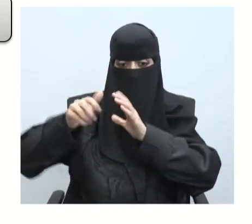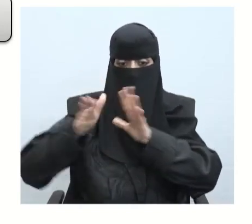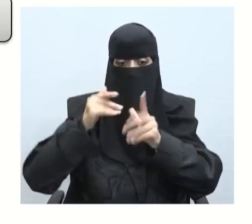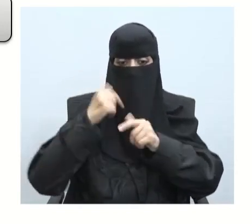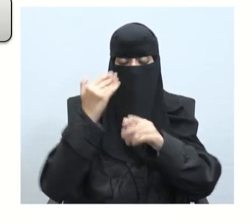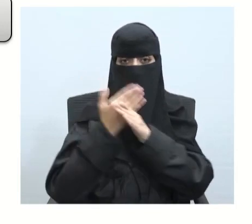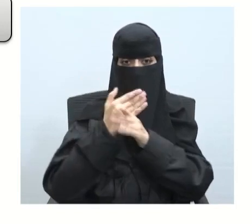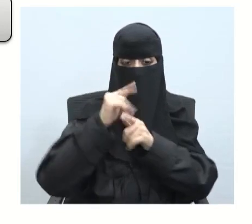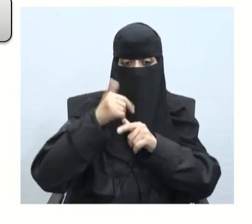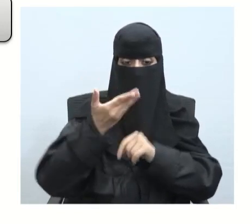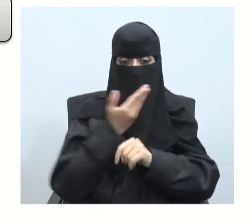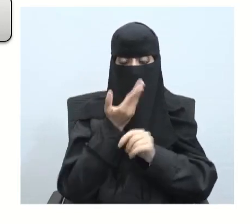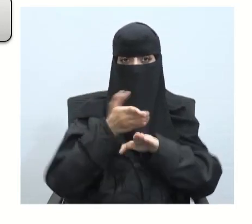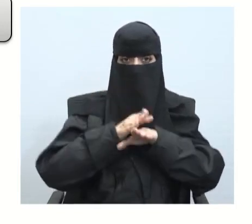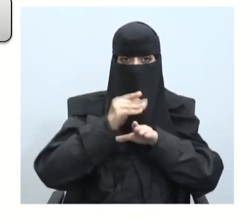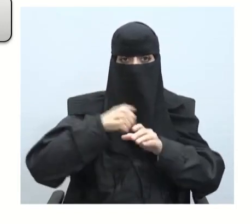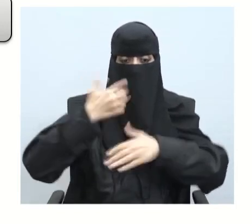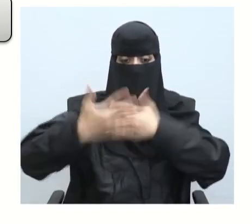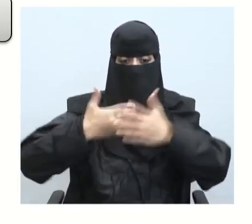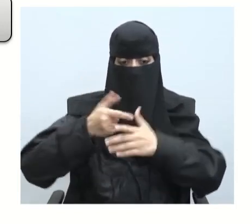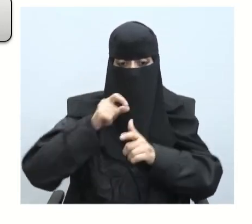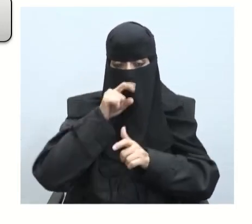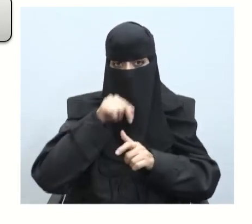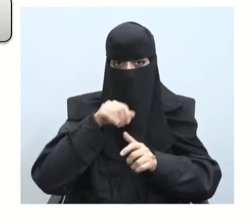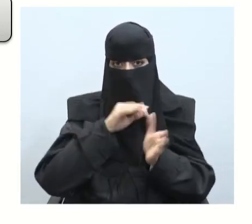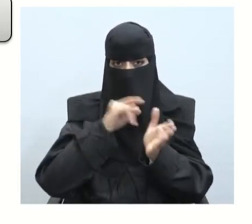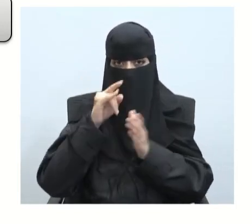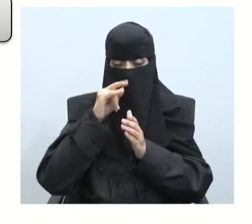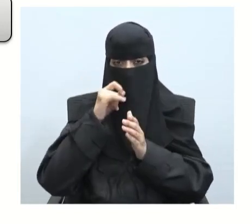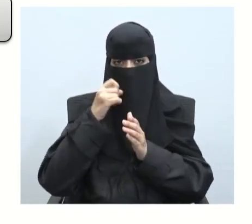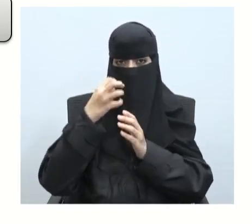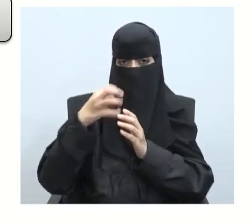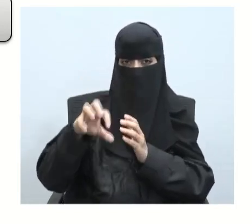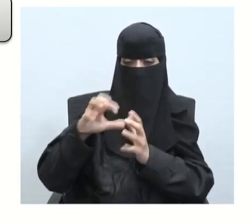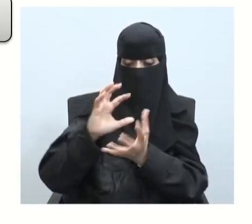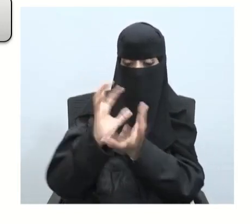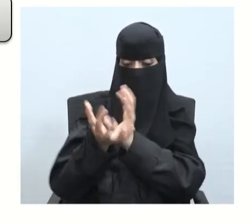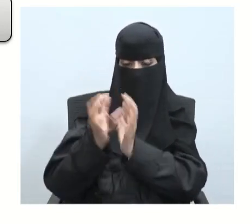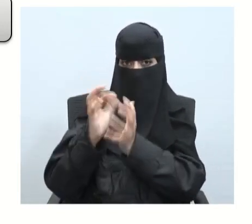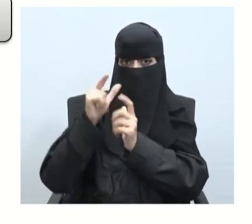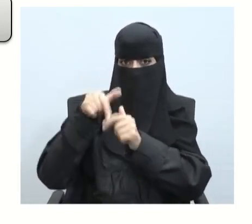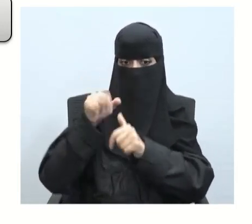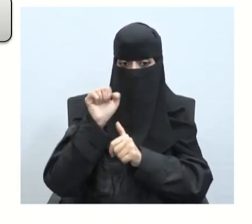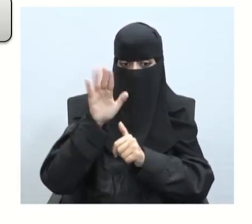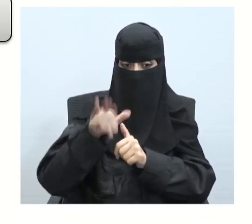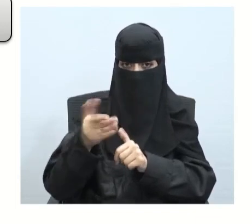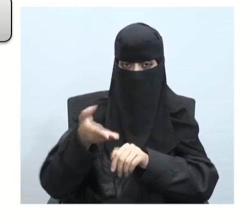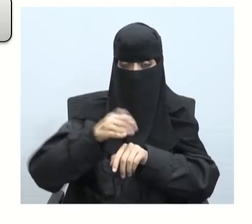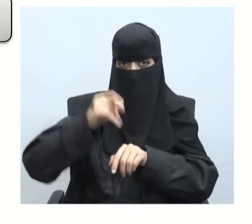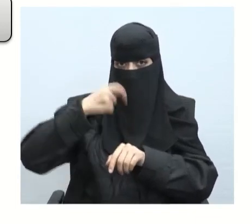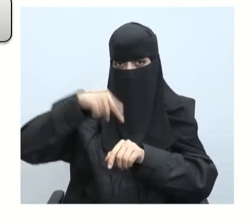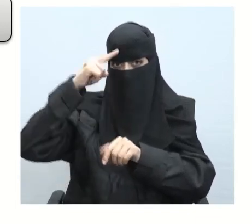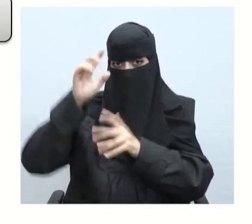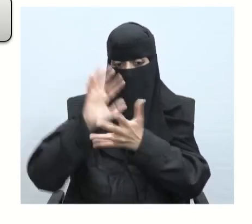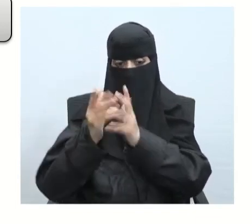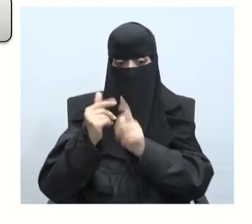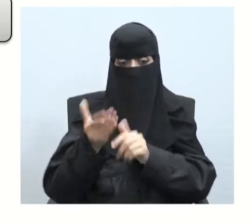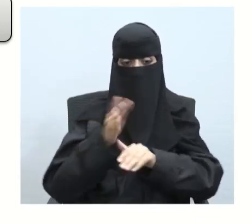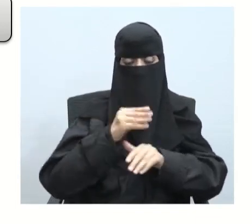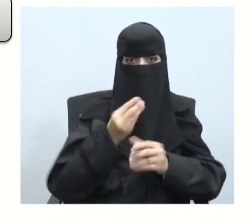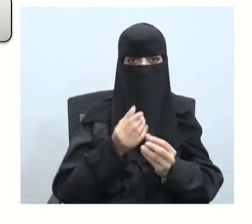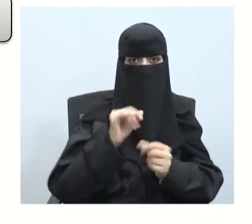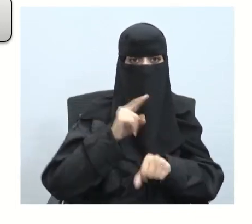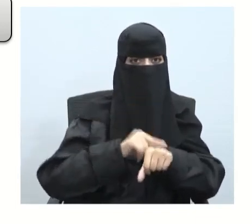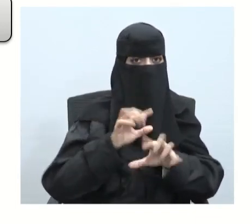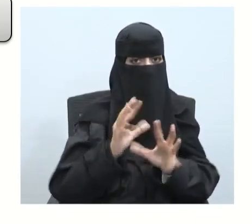الطاقه لاحظت الميكانيكيه العوامل المؤثره على طاقه كره وهذه حصرا كانت على مثال الكره ثم متى